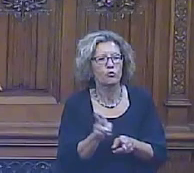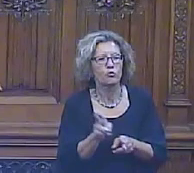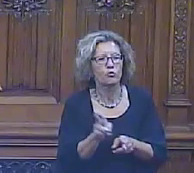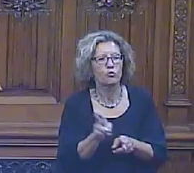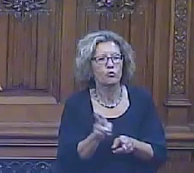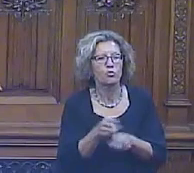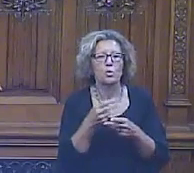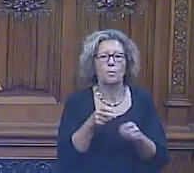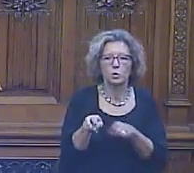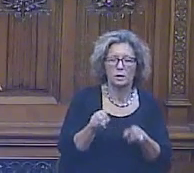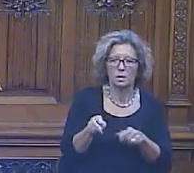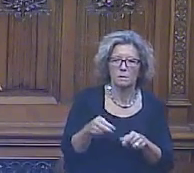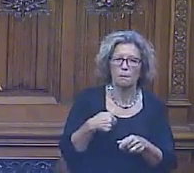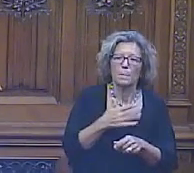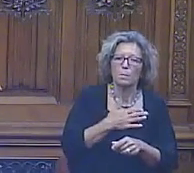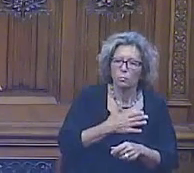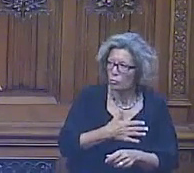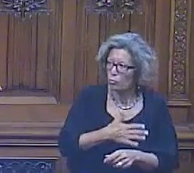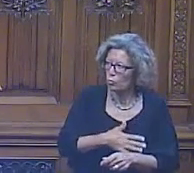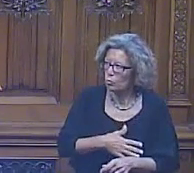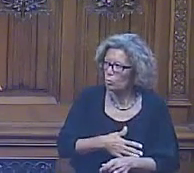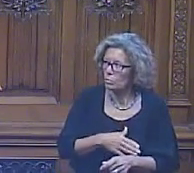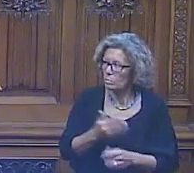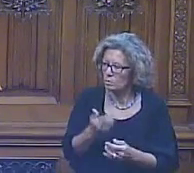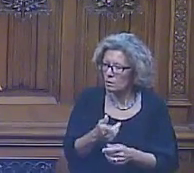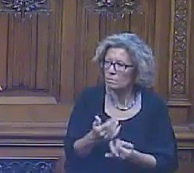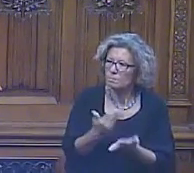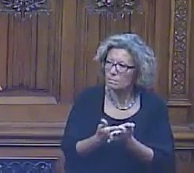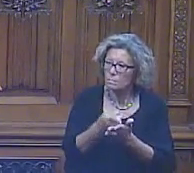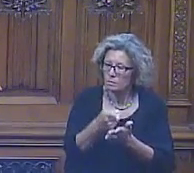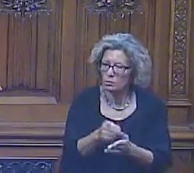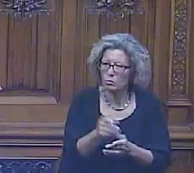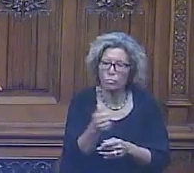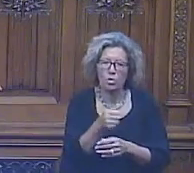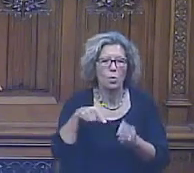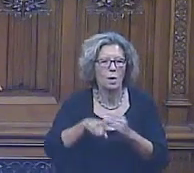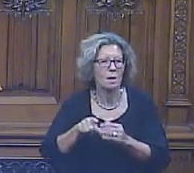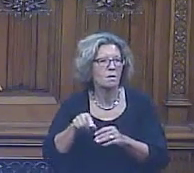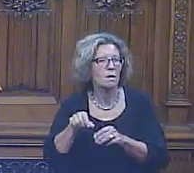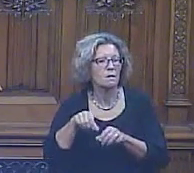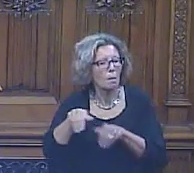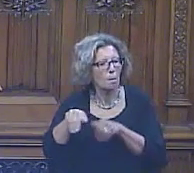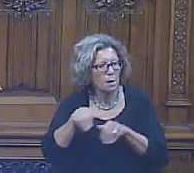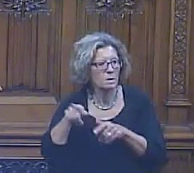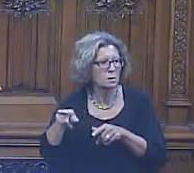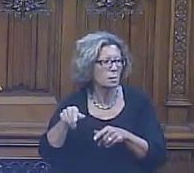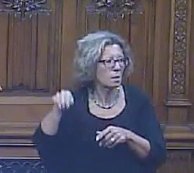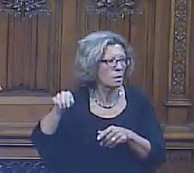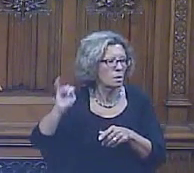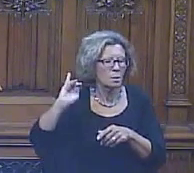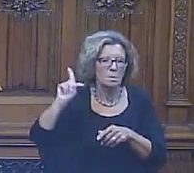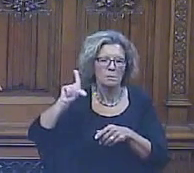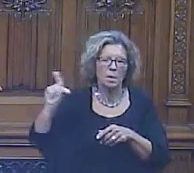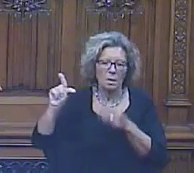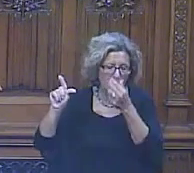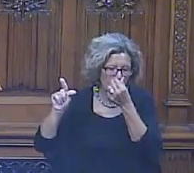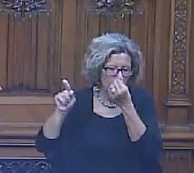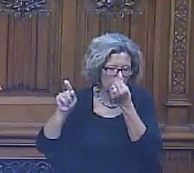die Bundesregierung. Und ich bin sehr froh, dass es hier Ansätze gibt, gerade von der Frau Innenminister. Hier sind